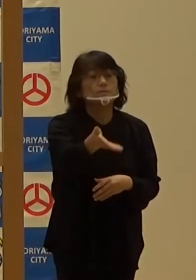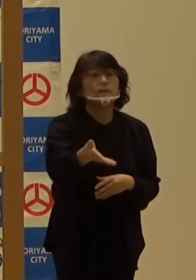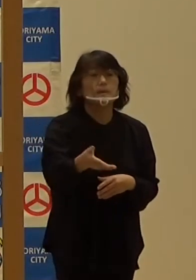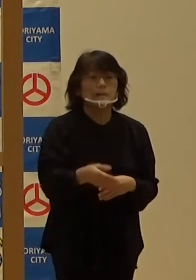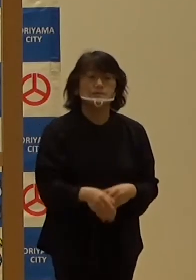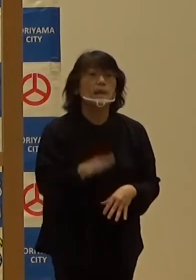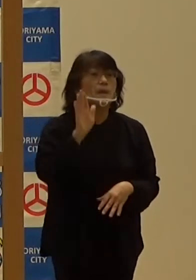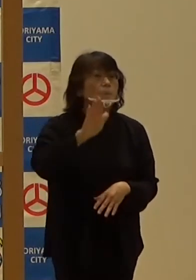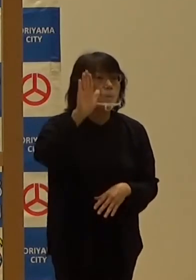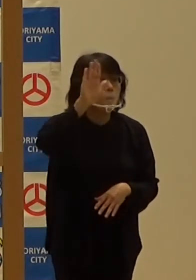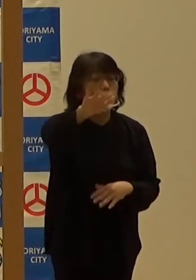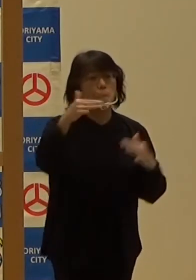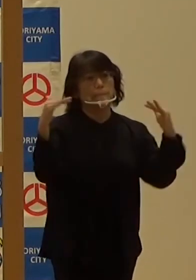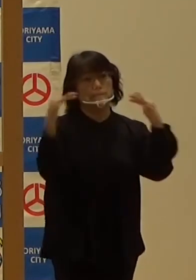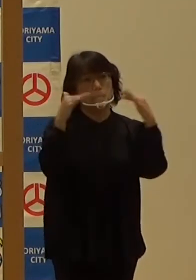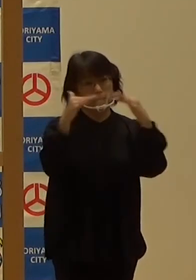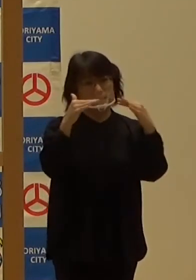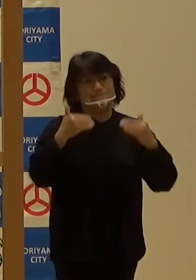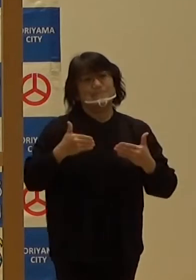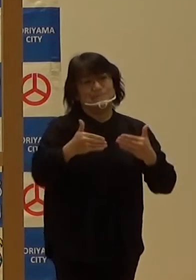うに考えております。以上でございます。